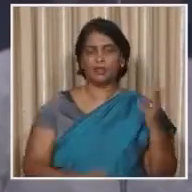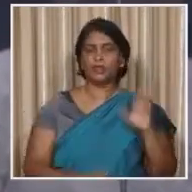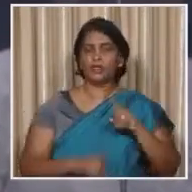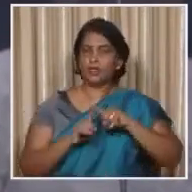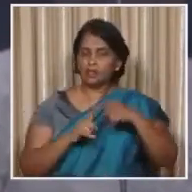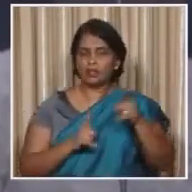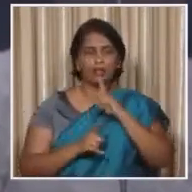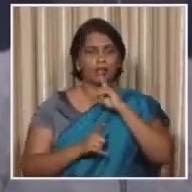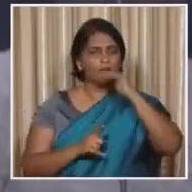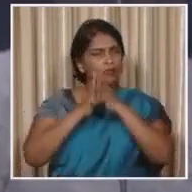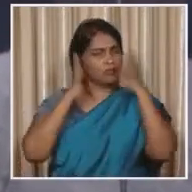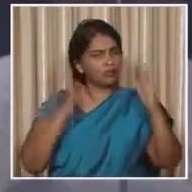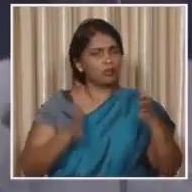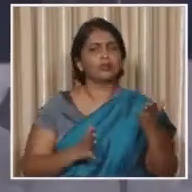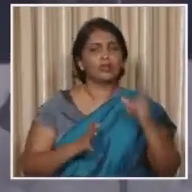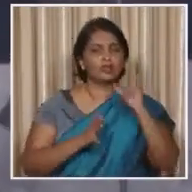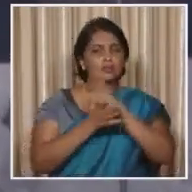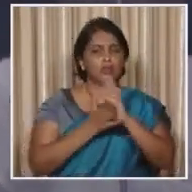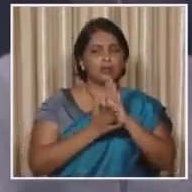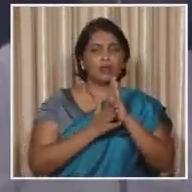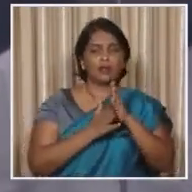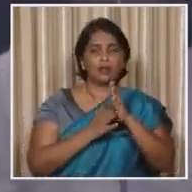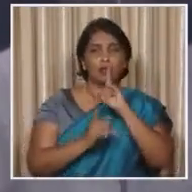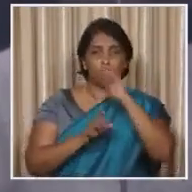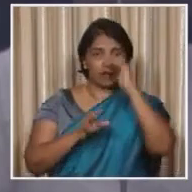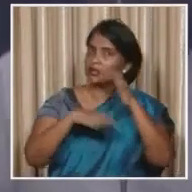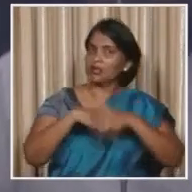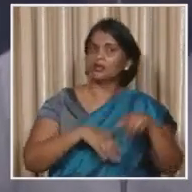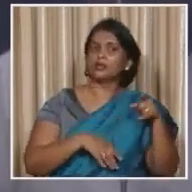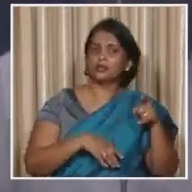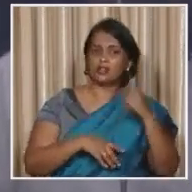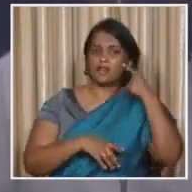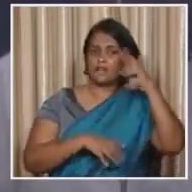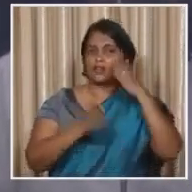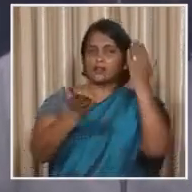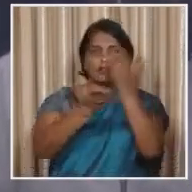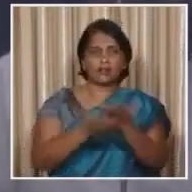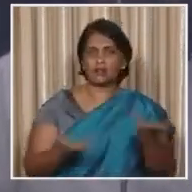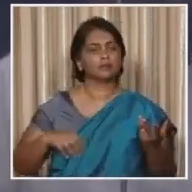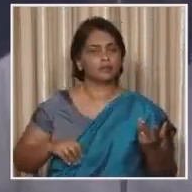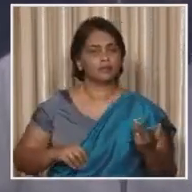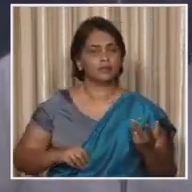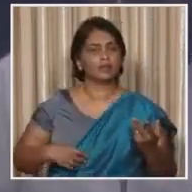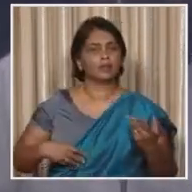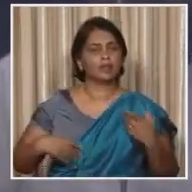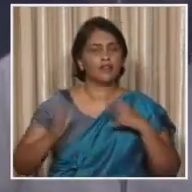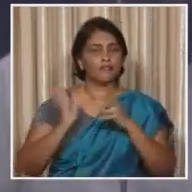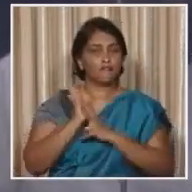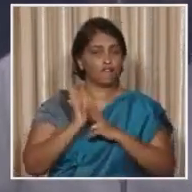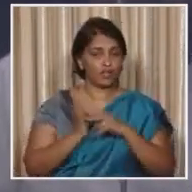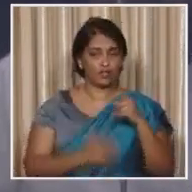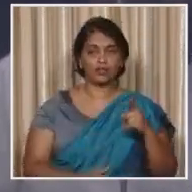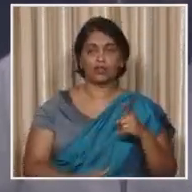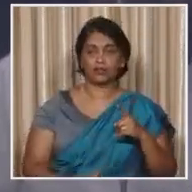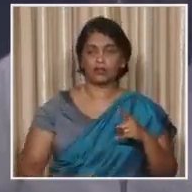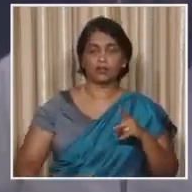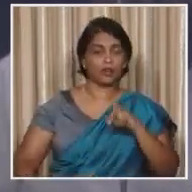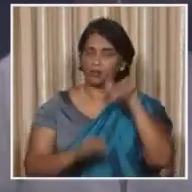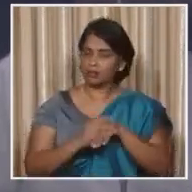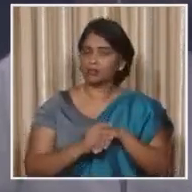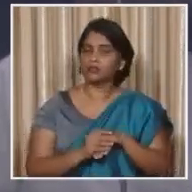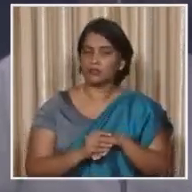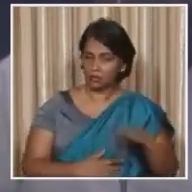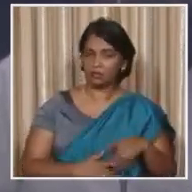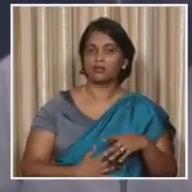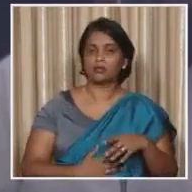තවත් කතානායකතුමරු ඕන තරම් හිටියා. චමල් රාජපක්ෂත් හිටියා කතානායකවරයෙක් වෙලා. විශ්වාසභංග යෝජනා ගෙනාවේ නැහැ. වීජමු ලොකු බණ්ඩාරමැතිතුමා හිටියා කතානායකවරයෙක්